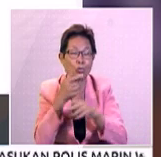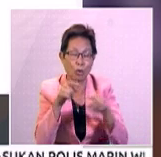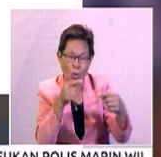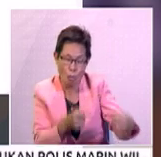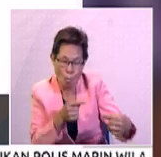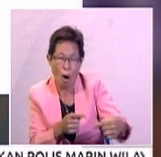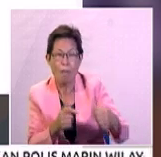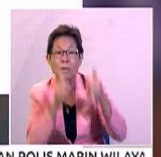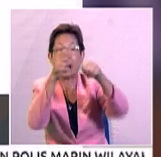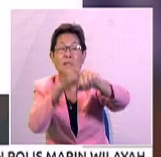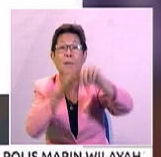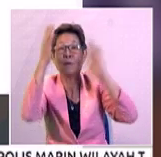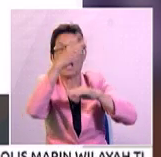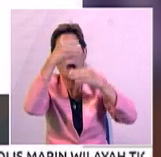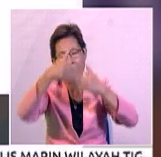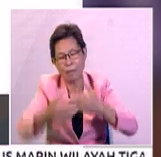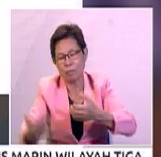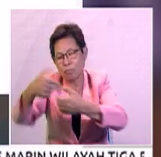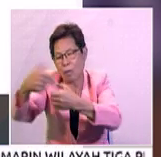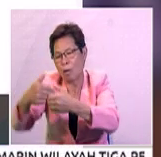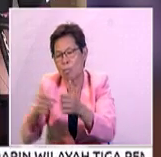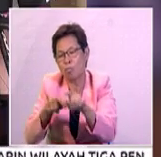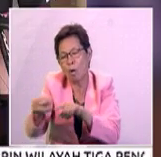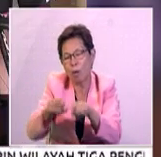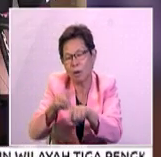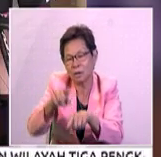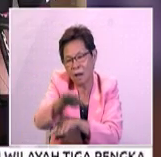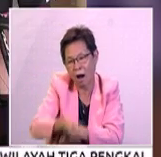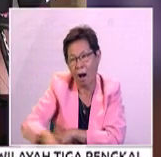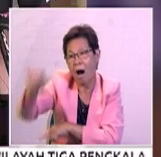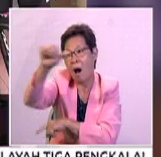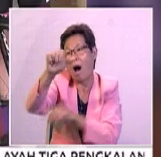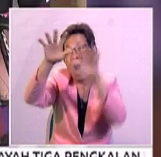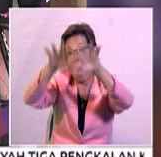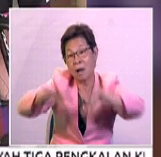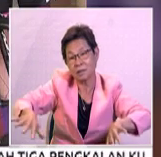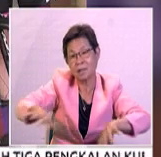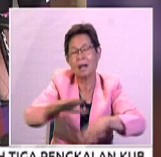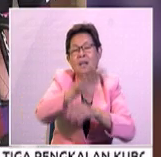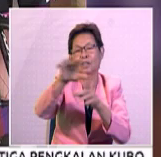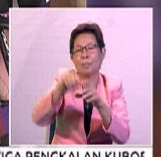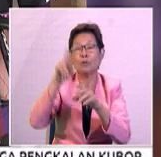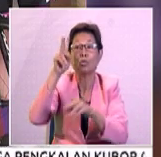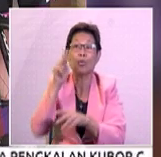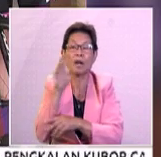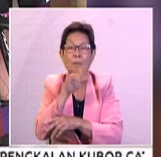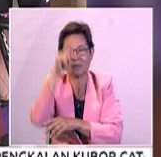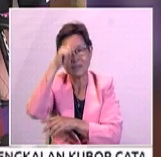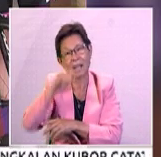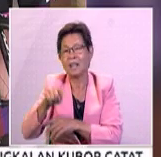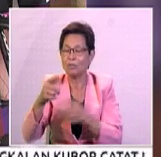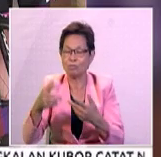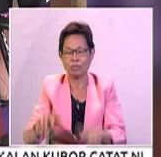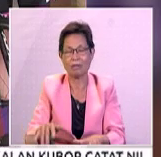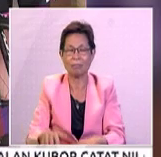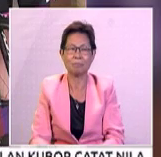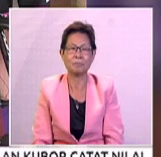di Malaysia selepas menyertai beberapa perlumbaan di rantau Asia Tenggara termasuk di Vietnam dan Thailand.